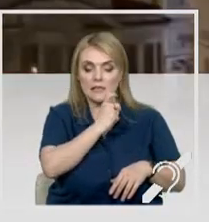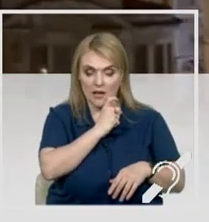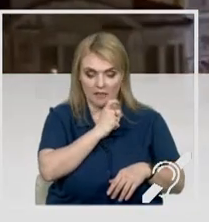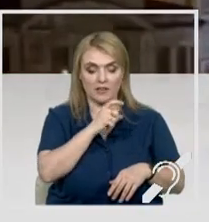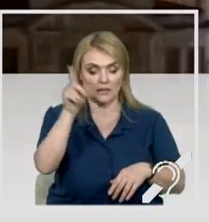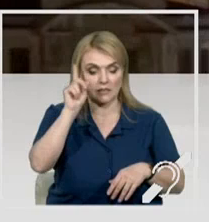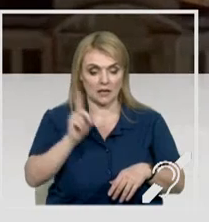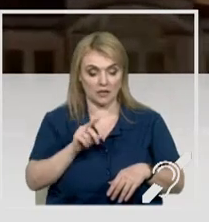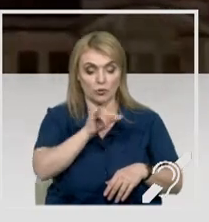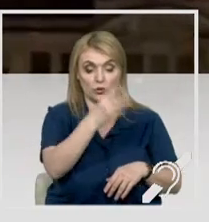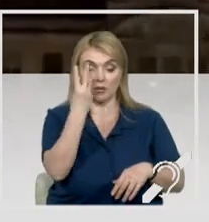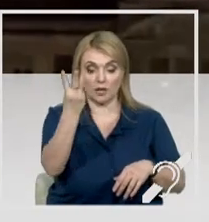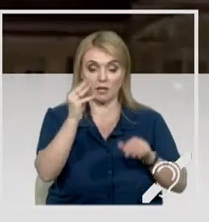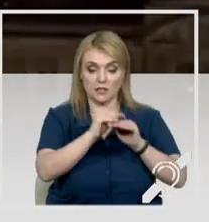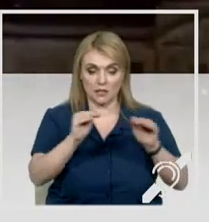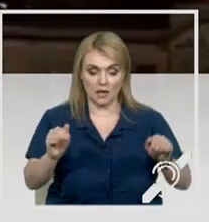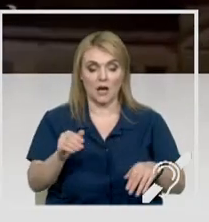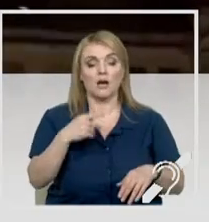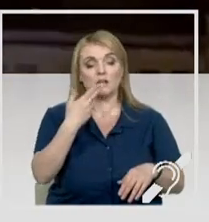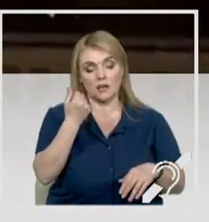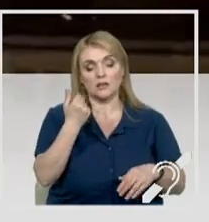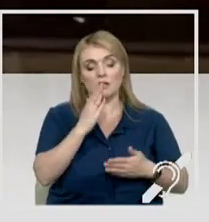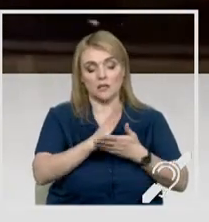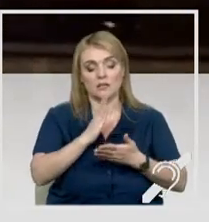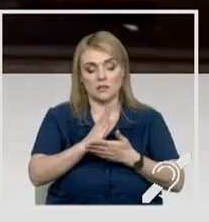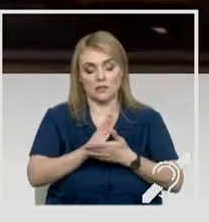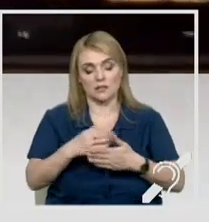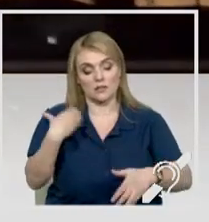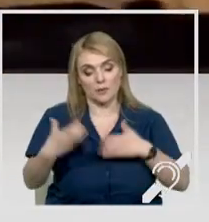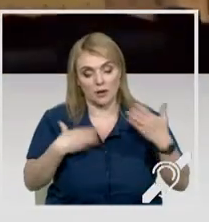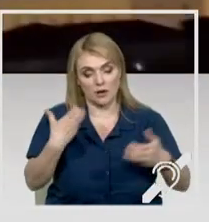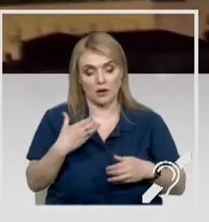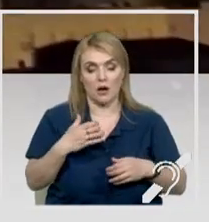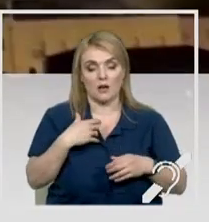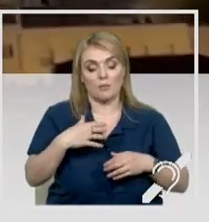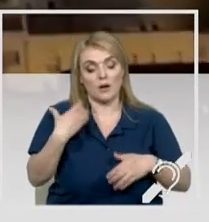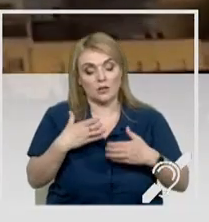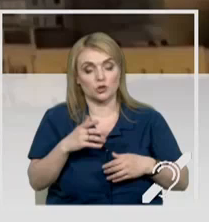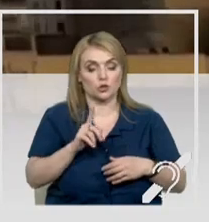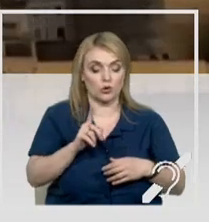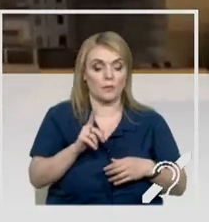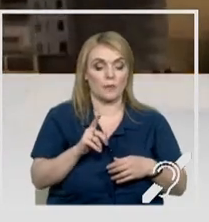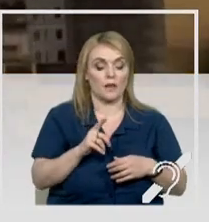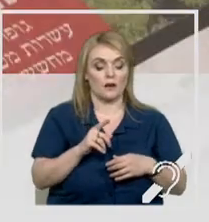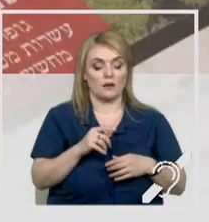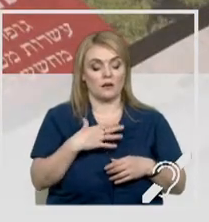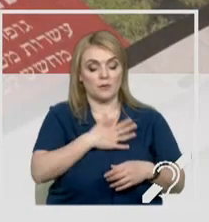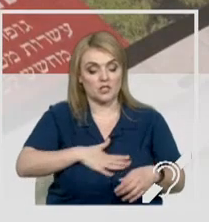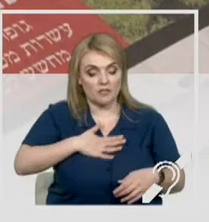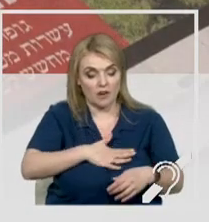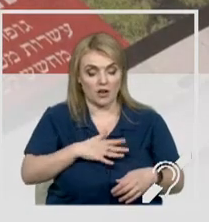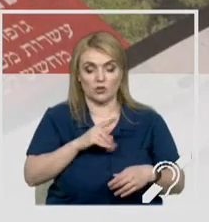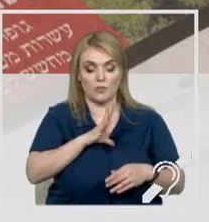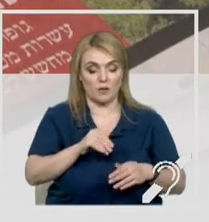copii Ea Recunoaște că persistă o frică din cauza escaladării violențelor iar autoritățile din Israel oferă sprijinul necesar pentru